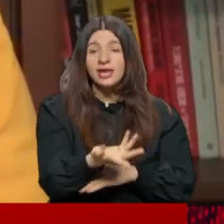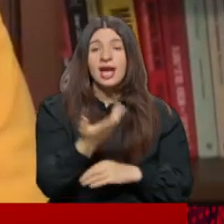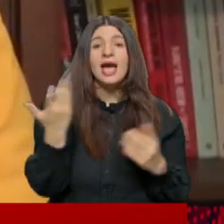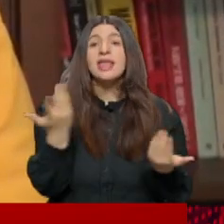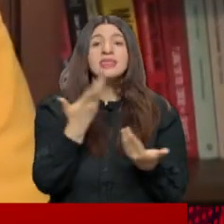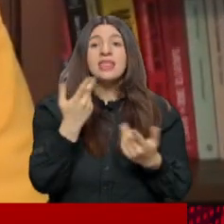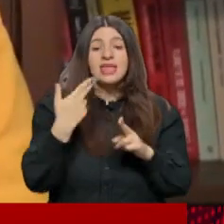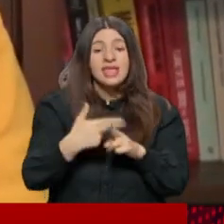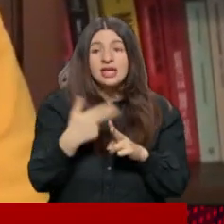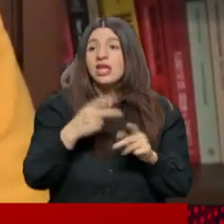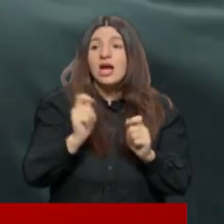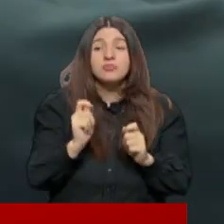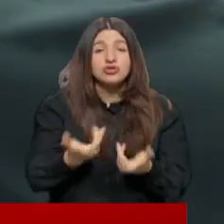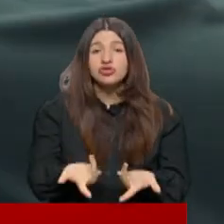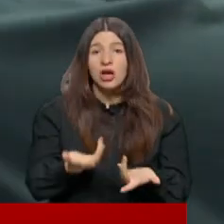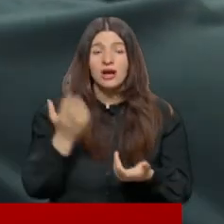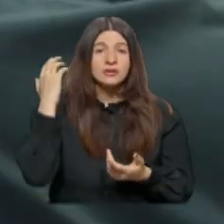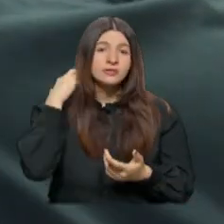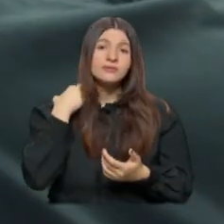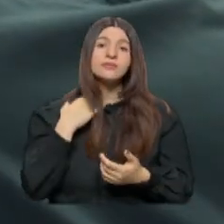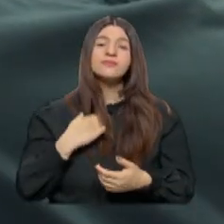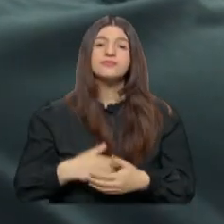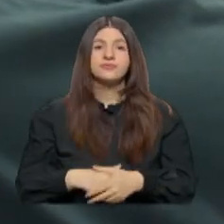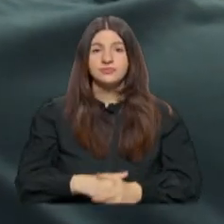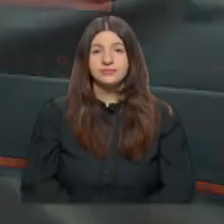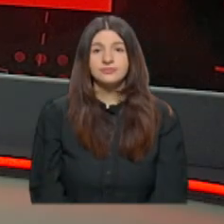Ne testleri yapılacak?